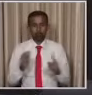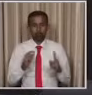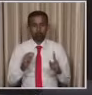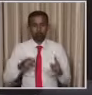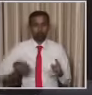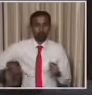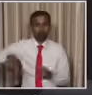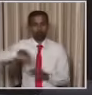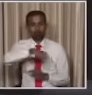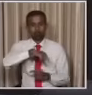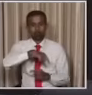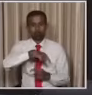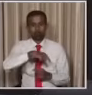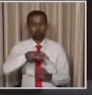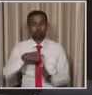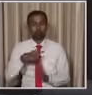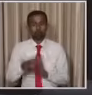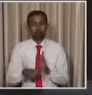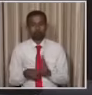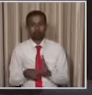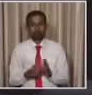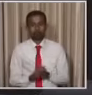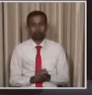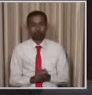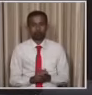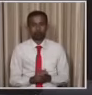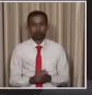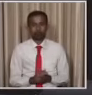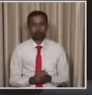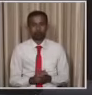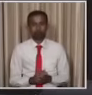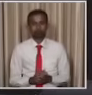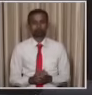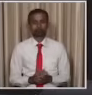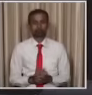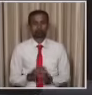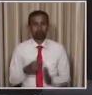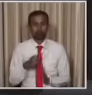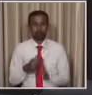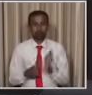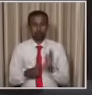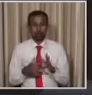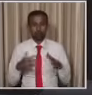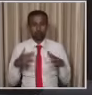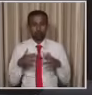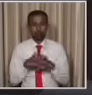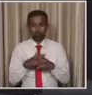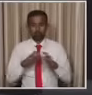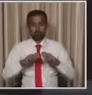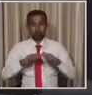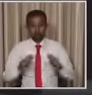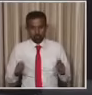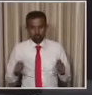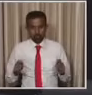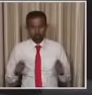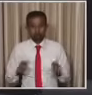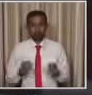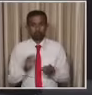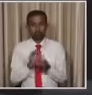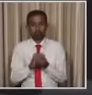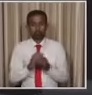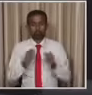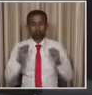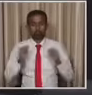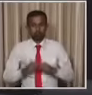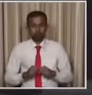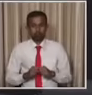වට කරලා මේ රටේ, ඔබතුමන් තව විනාඩියක් කාලයක් තියෙනවා, මේ රටේ නීති ආධිපත්‍ය කඩාගෙන වැටලා, ආරක්ෂාව කඩාගෙන